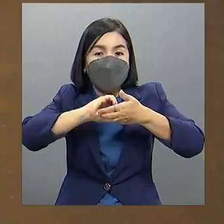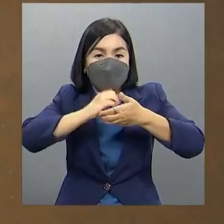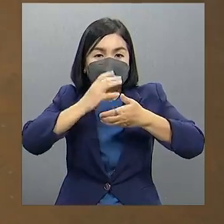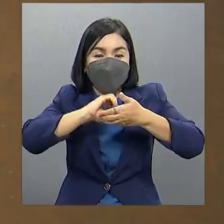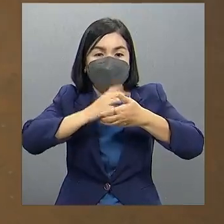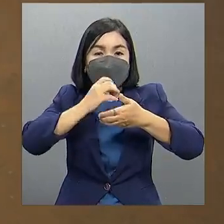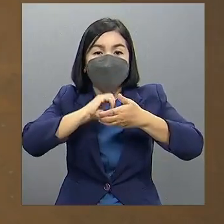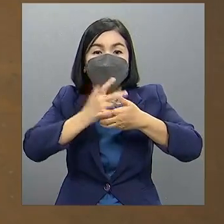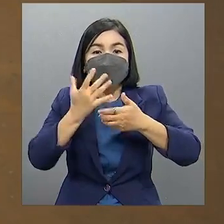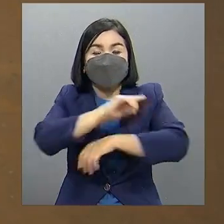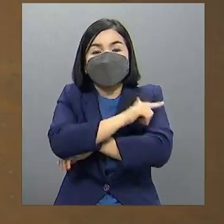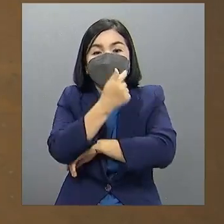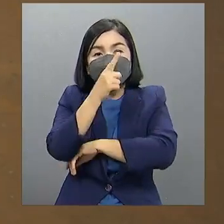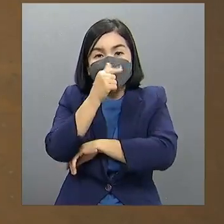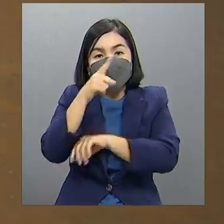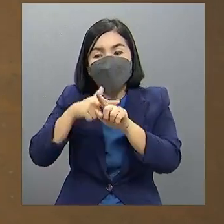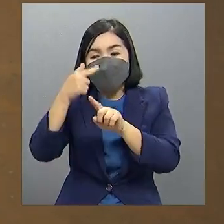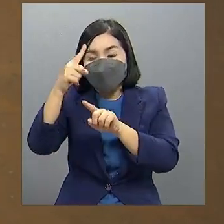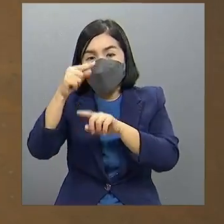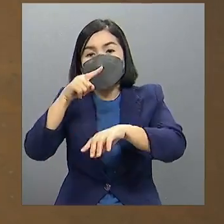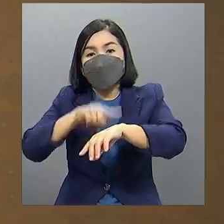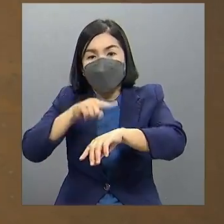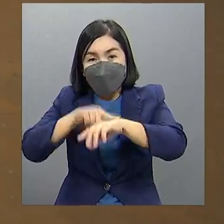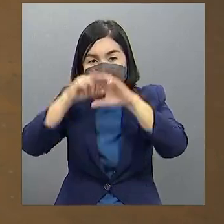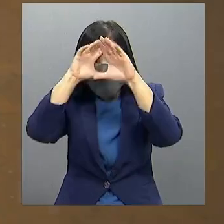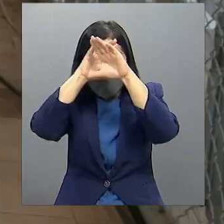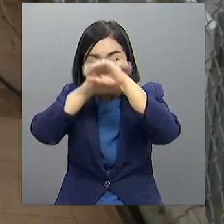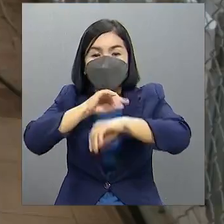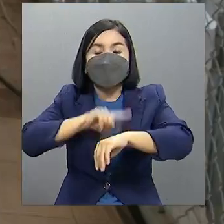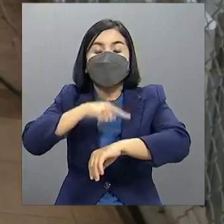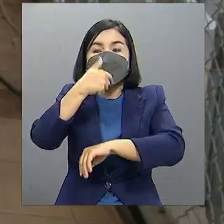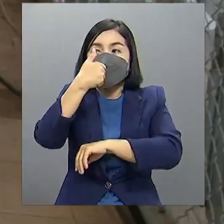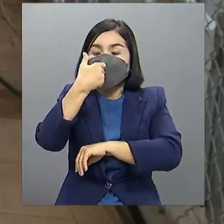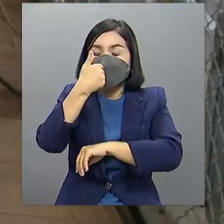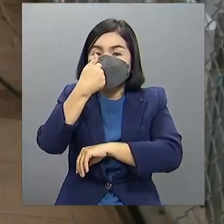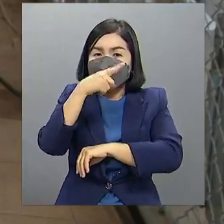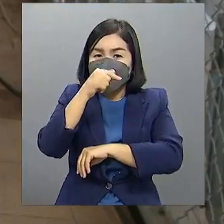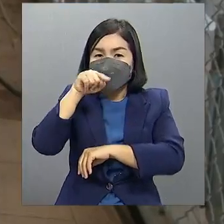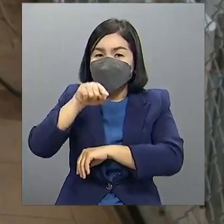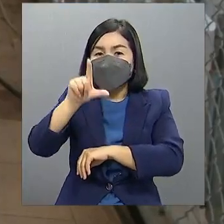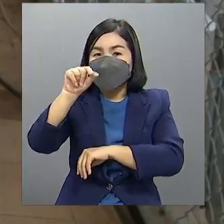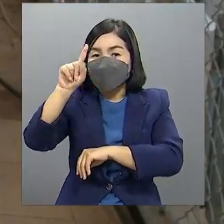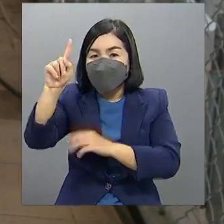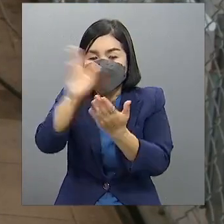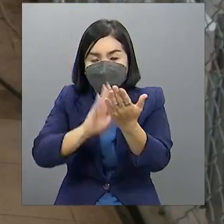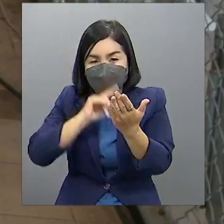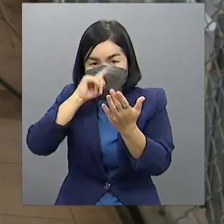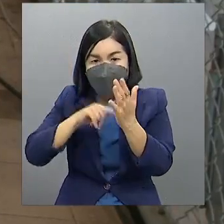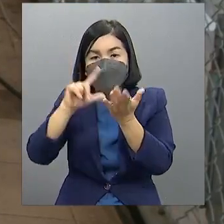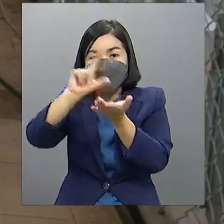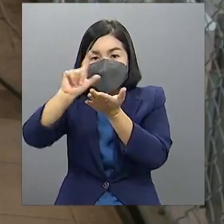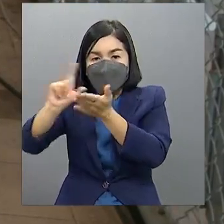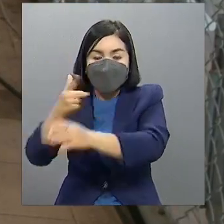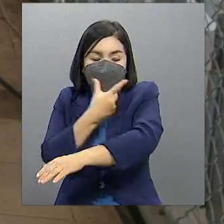11อากาย่อนถึงเวลา 23:20ว่าตอนนี้ประเทศไทยฉีดได้แล้วปาดสิบสามล้าน